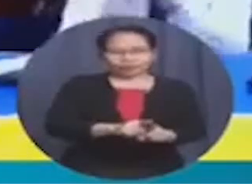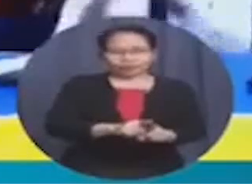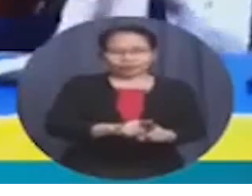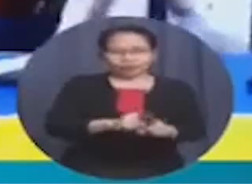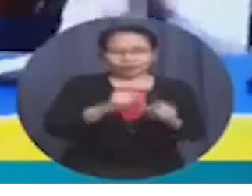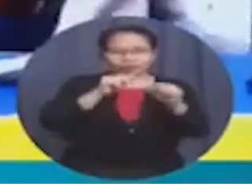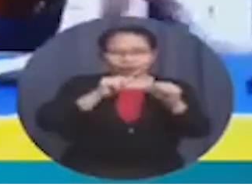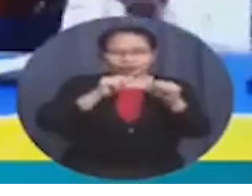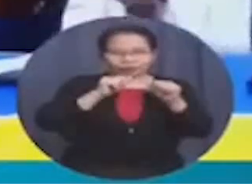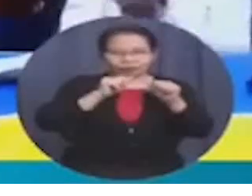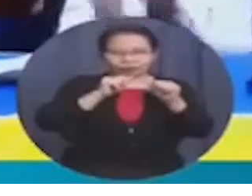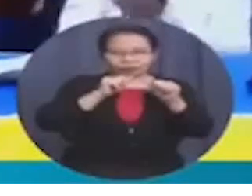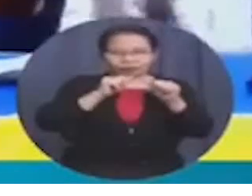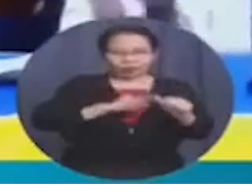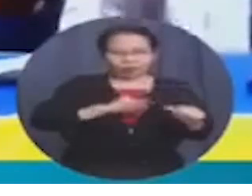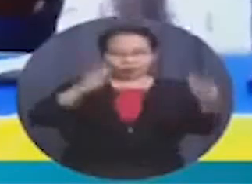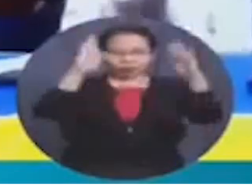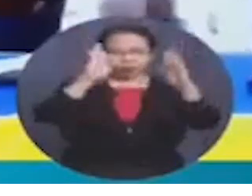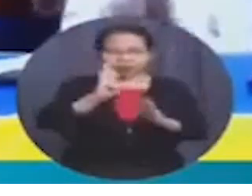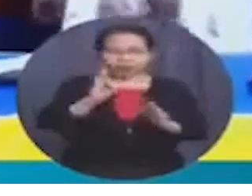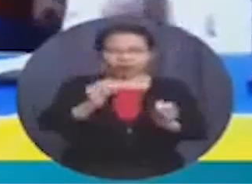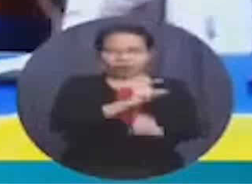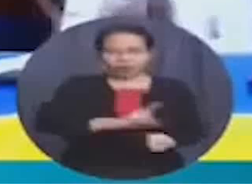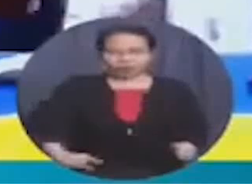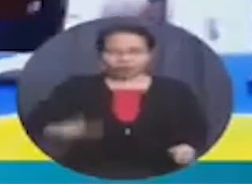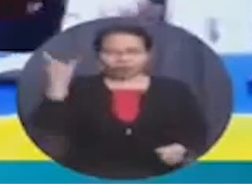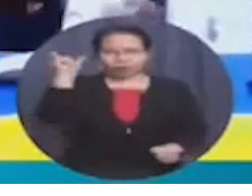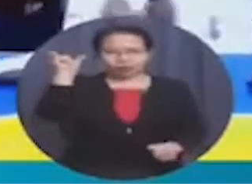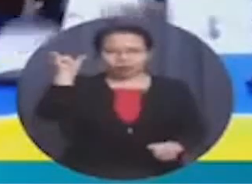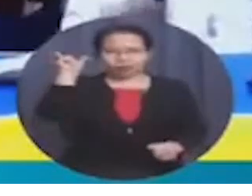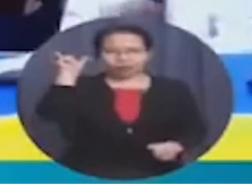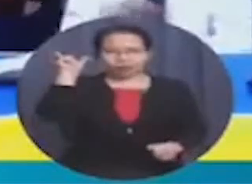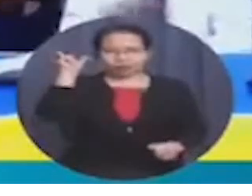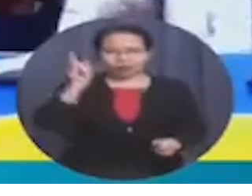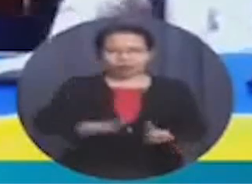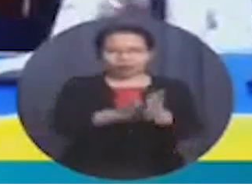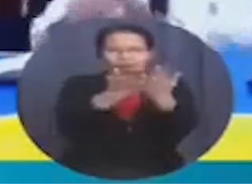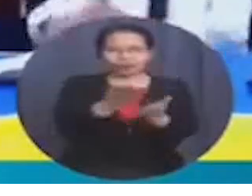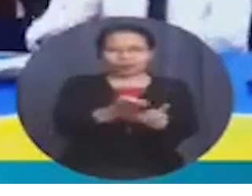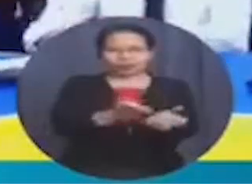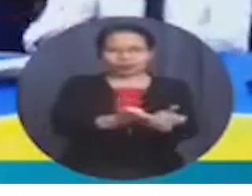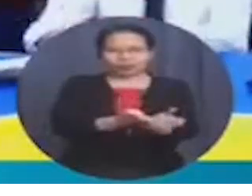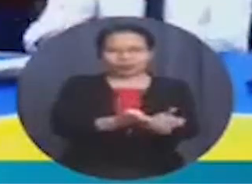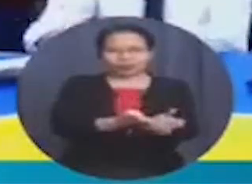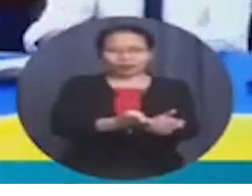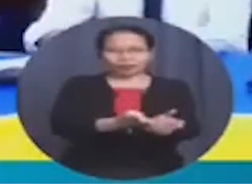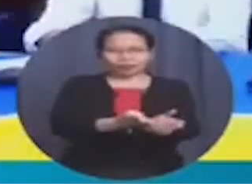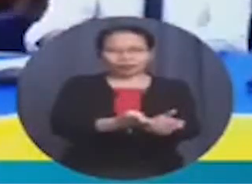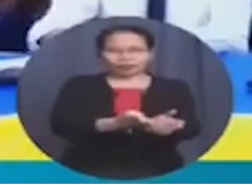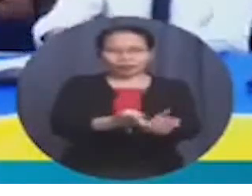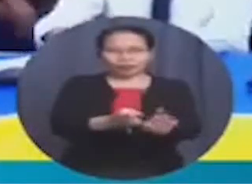Sana makinig kang patuloy sa ating Bible Exposition. Sa Miyerkules ba ulit tayo, kapatid na